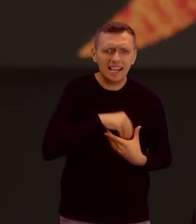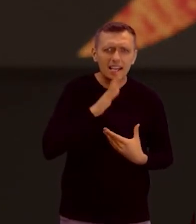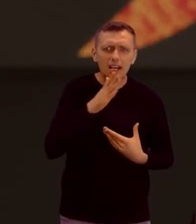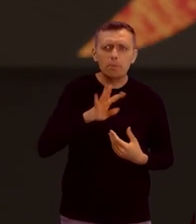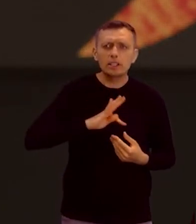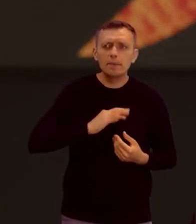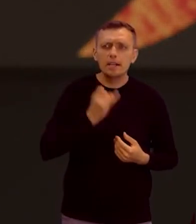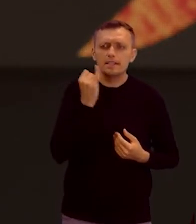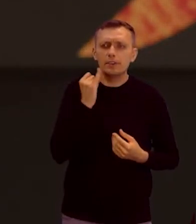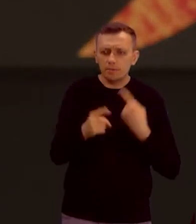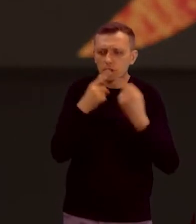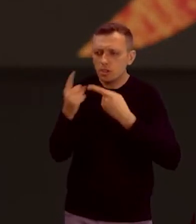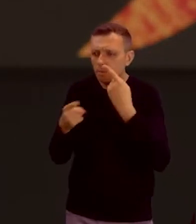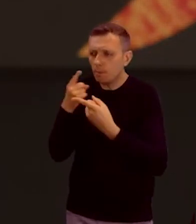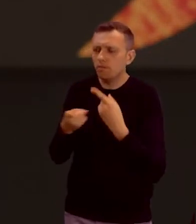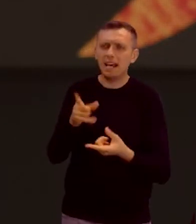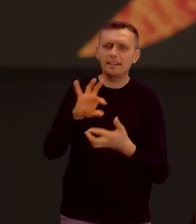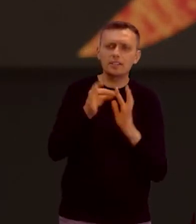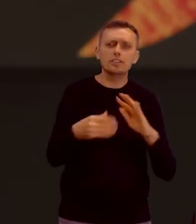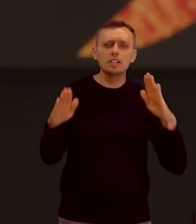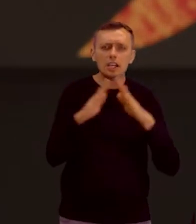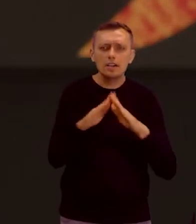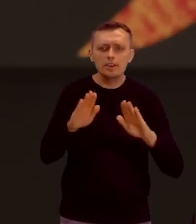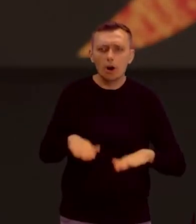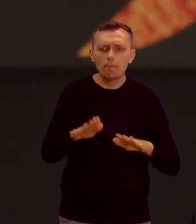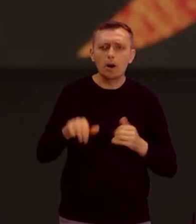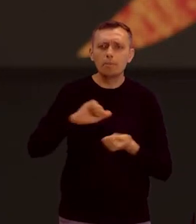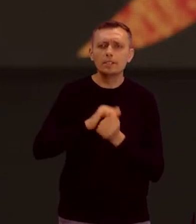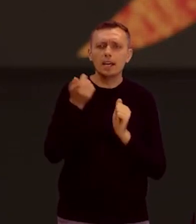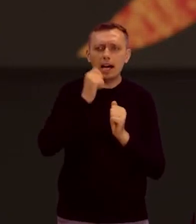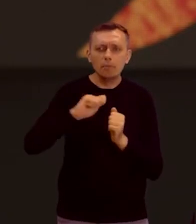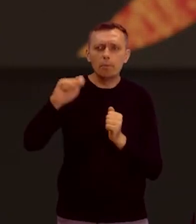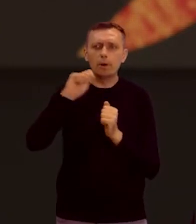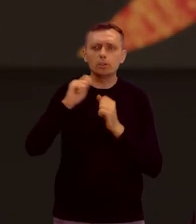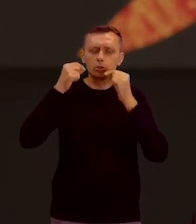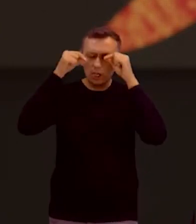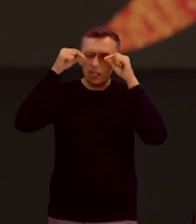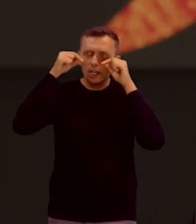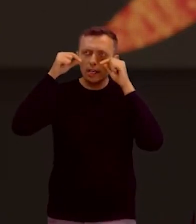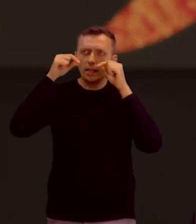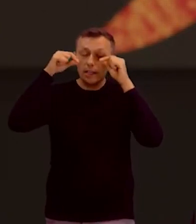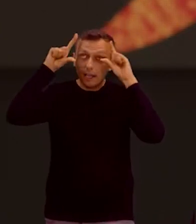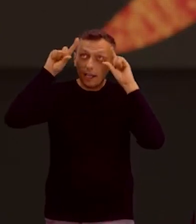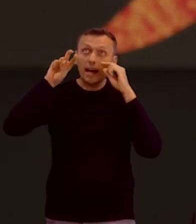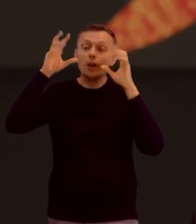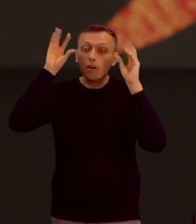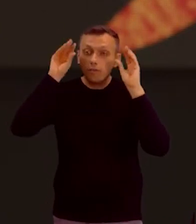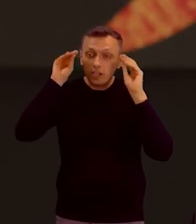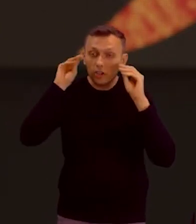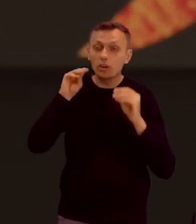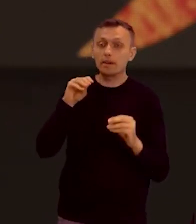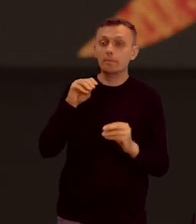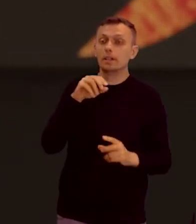gdy jesteś w domu, gdy odbywasz podróż, przed snem i kiedy wstajesz. Przywiąż je sobie jako znak do ręki i niech ci